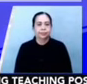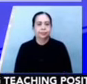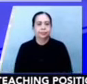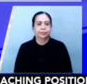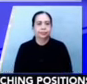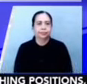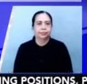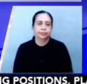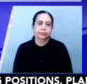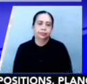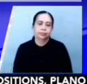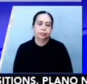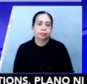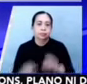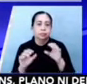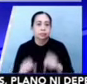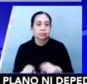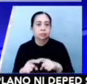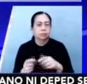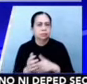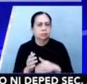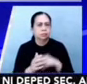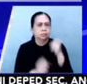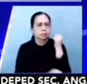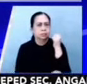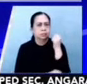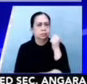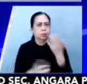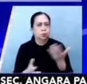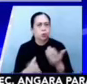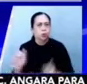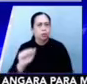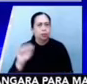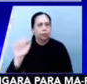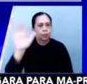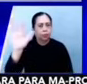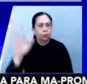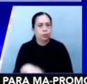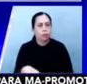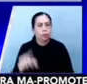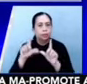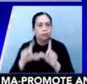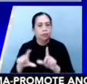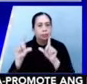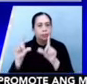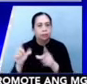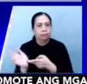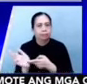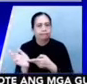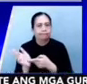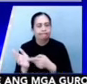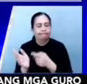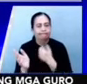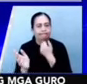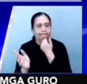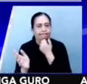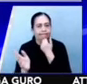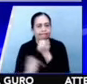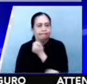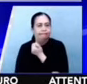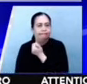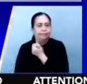Arestado na ang suspect sa serya ng nakawan sa Antipolo City. Ang suspect, aminado sa pagnanakaw. Mayon ang balita, si